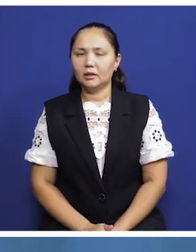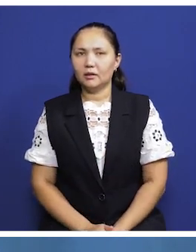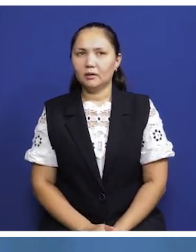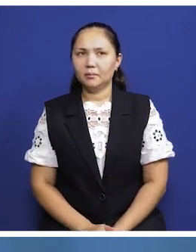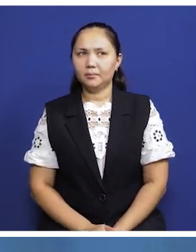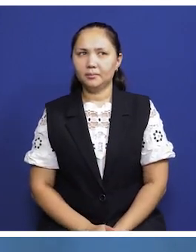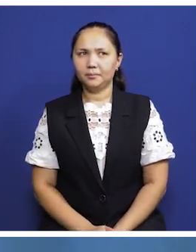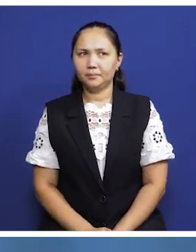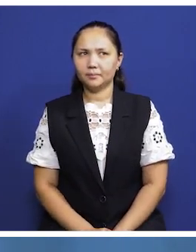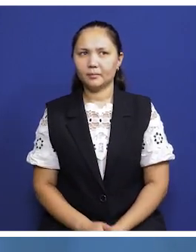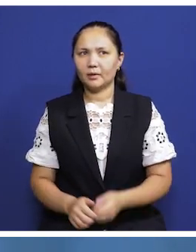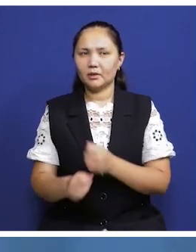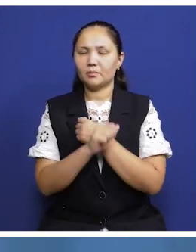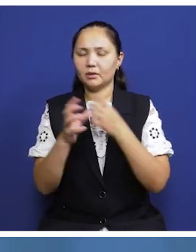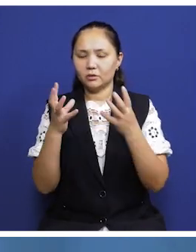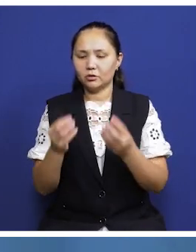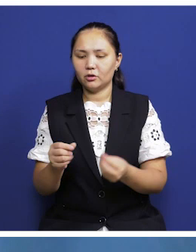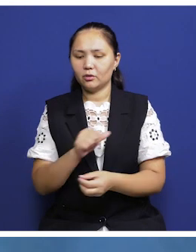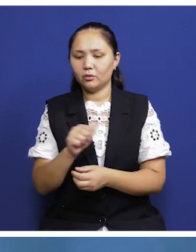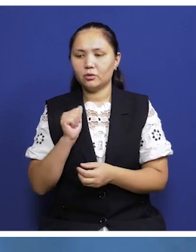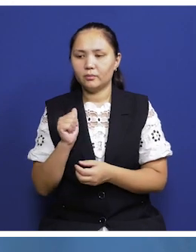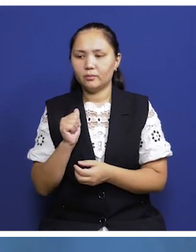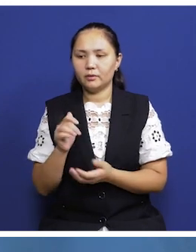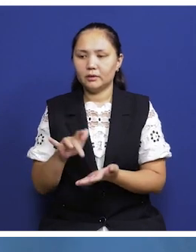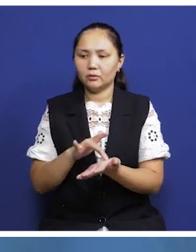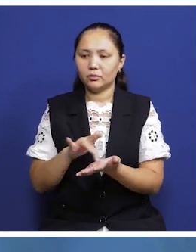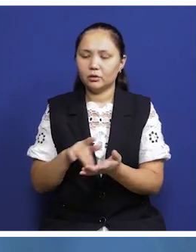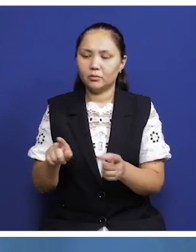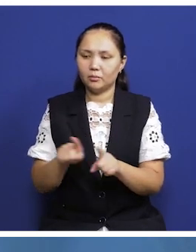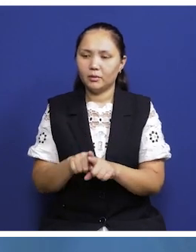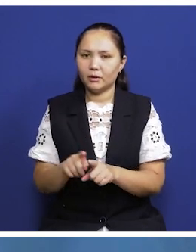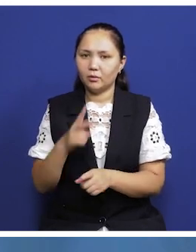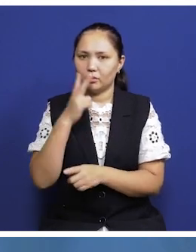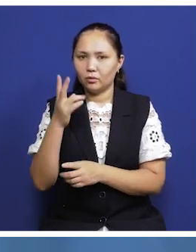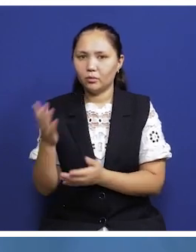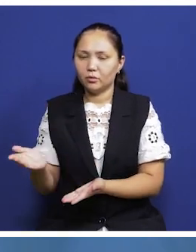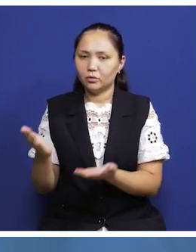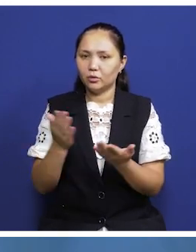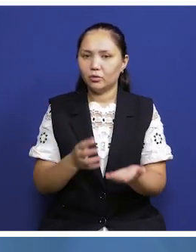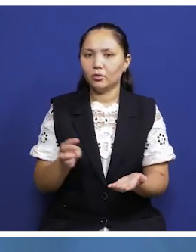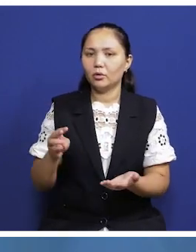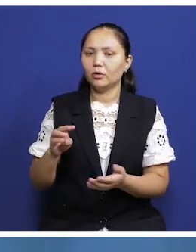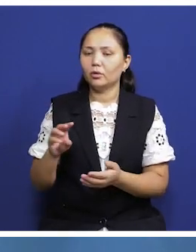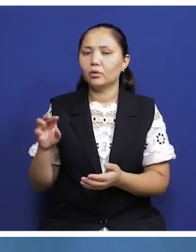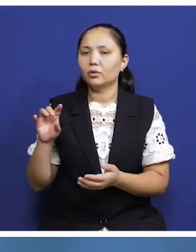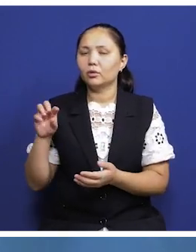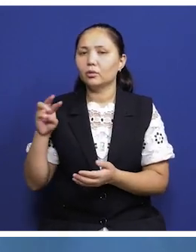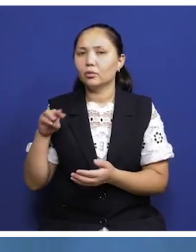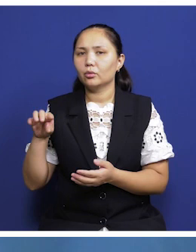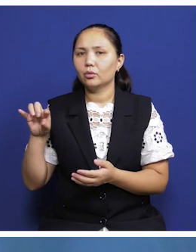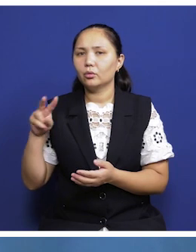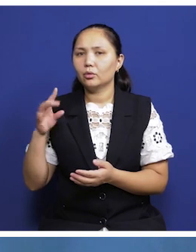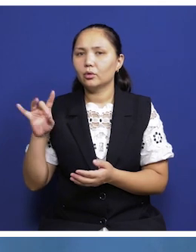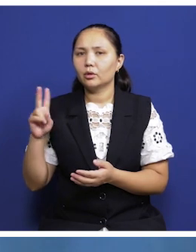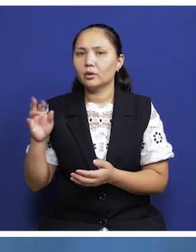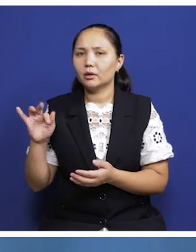осы демалыс күндерінде мен өзім де сол келген туристермен жүрдім. Түркиядан мен тағы басқа жерден келгендер,